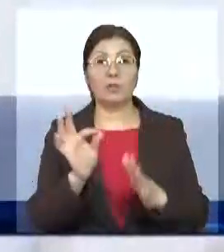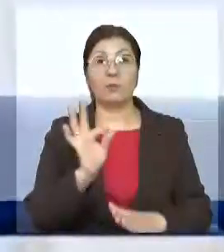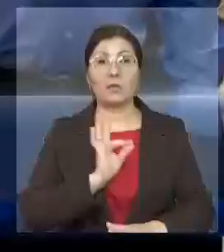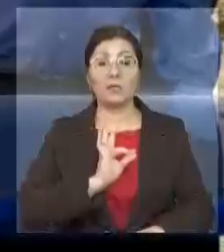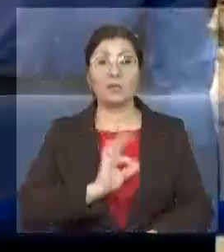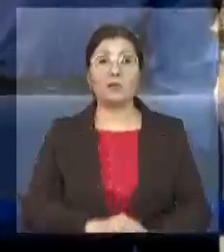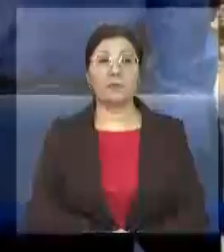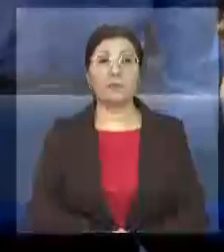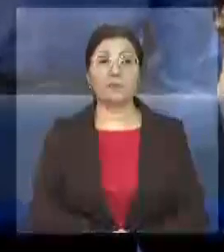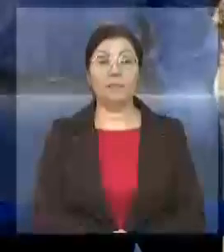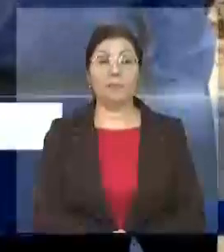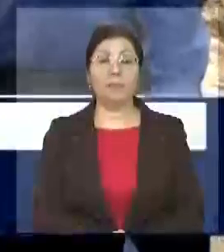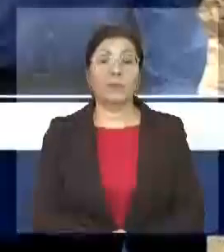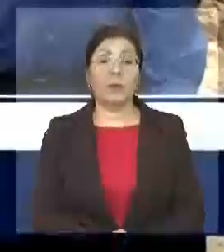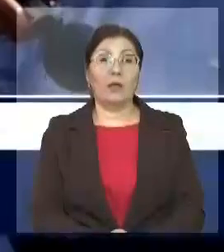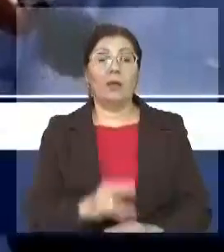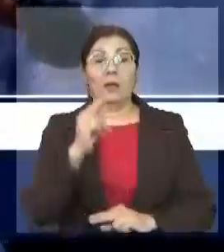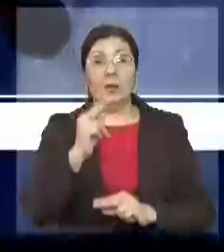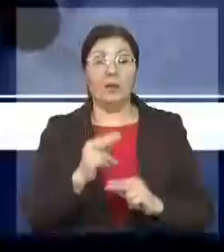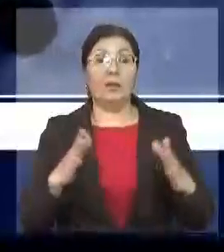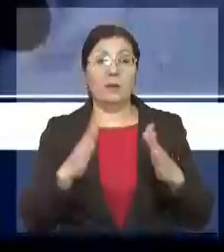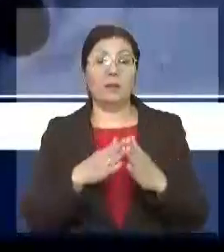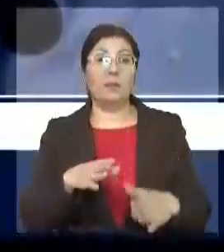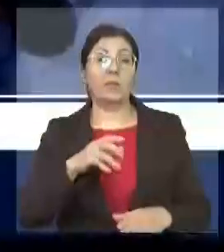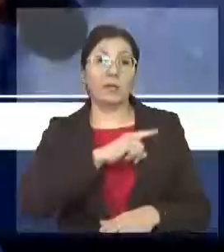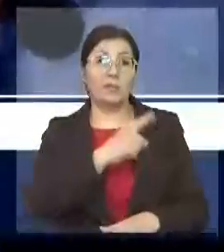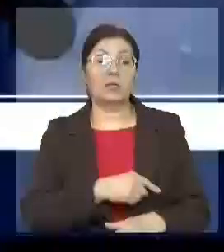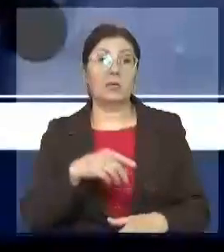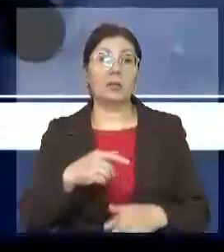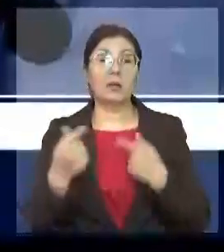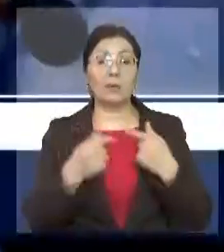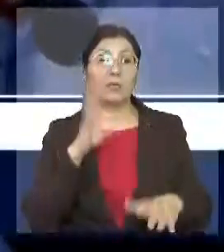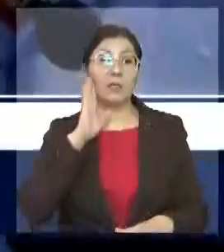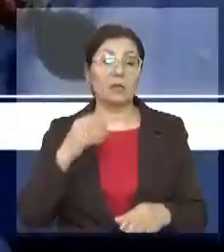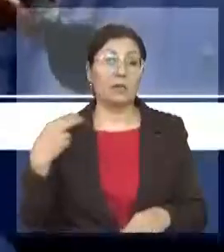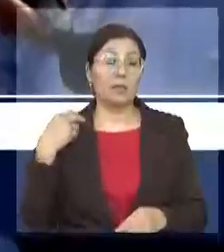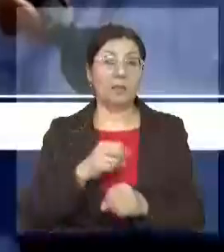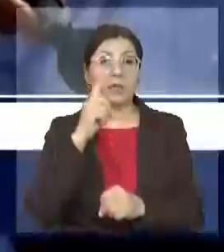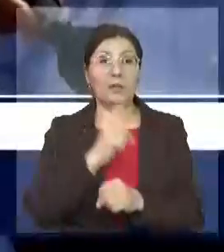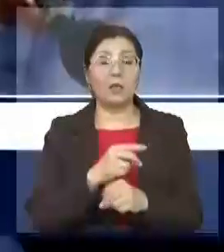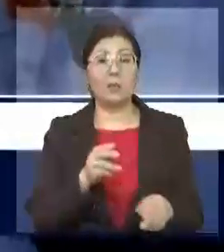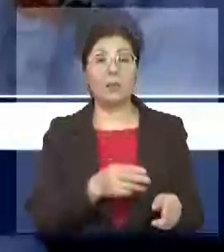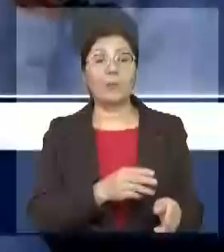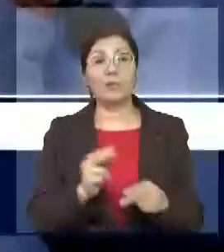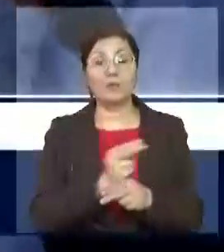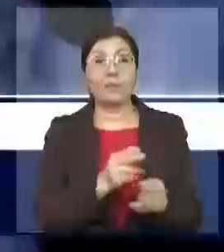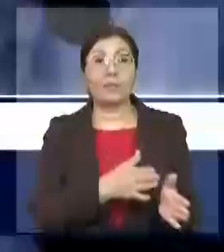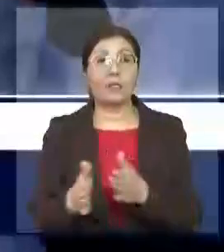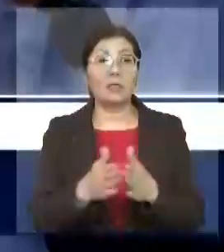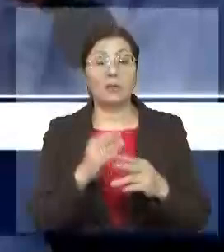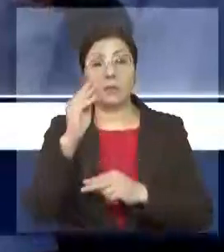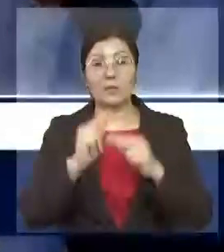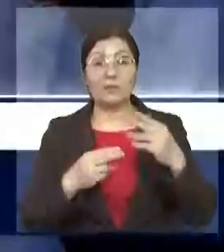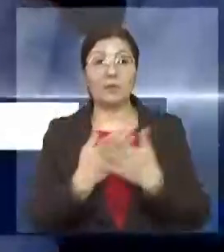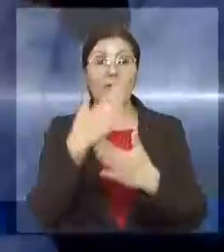86%. Инфраструктура и жилые дома сильно пострадали от паводков. Президент поручил реконструировать дороги и соцобъекты, восстановить и построить